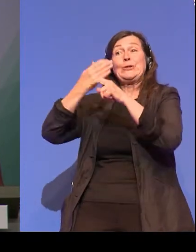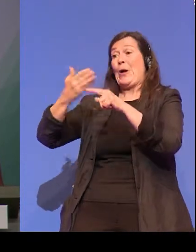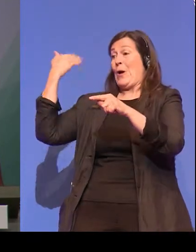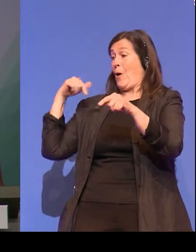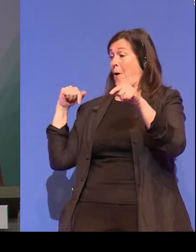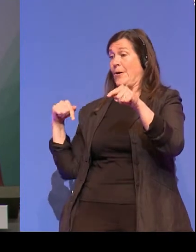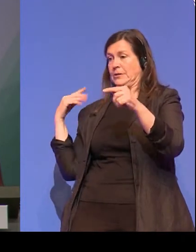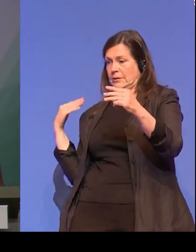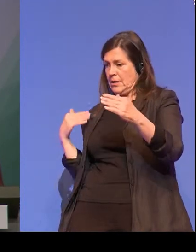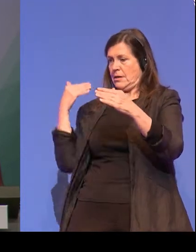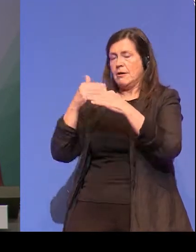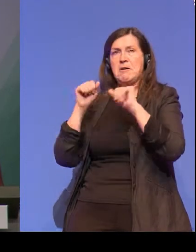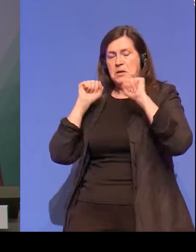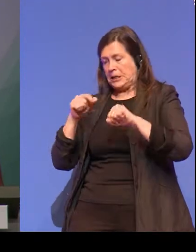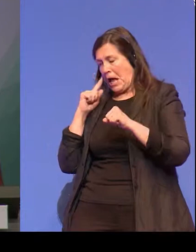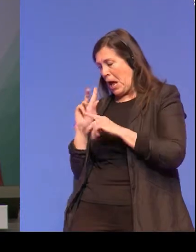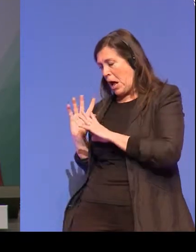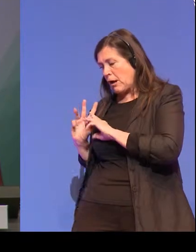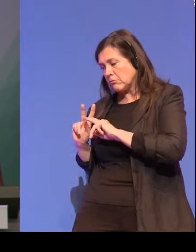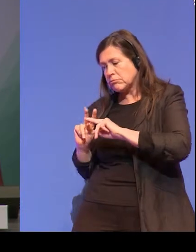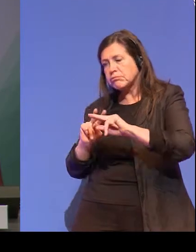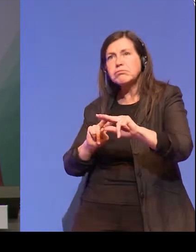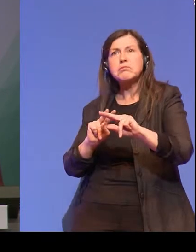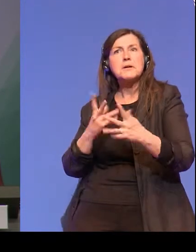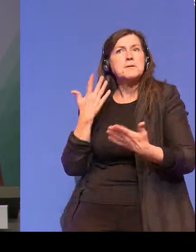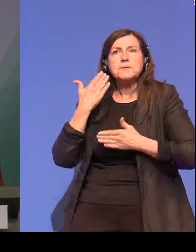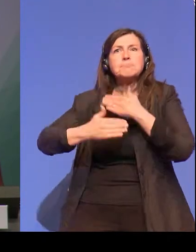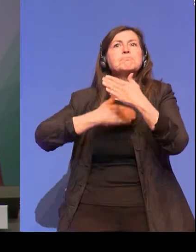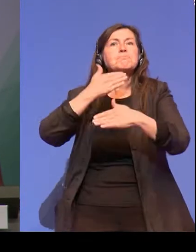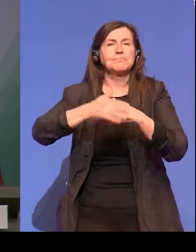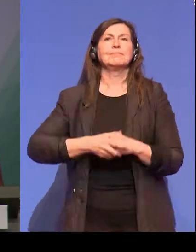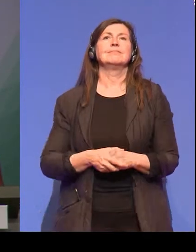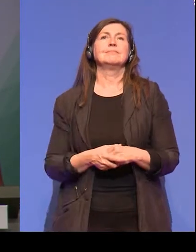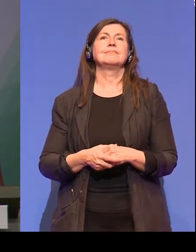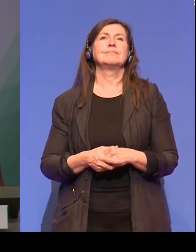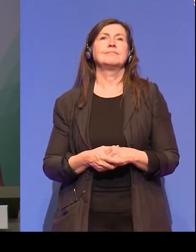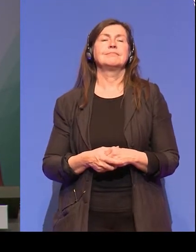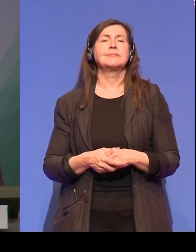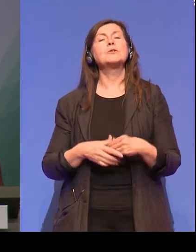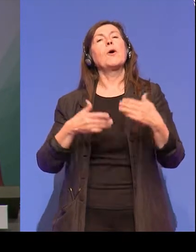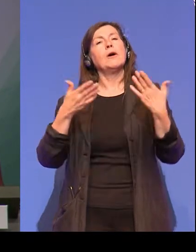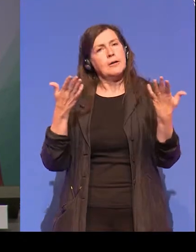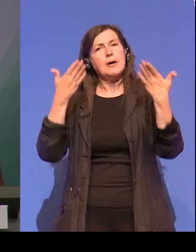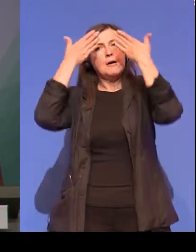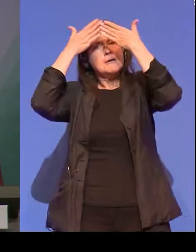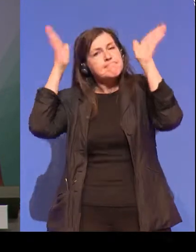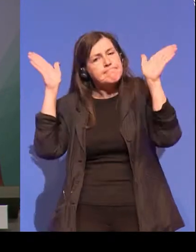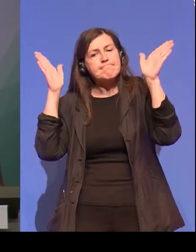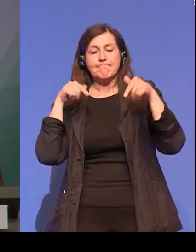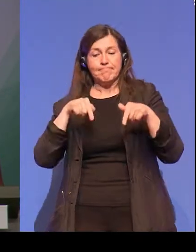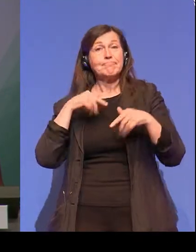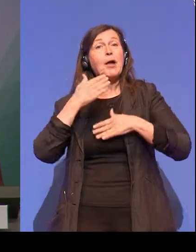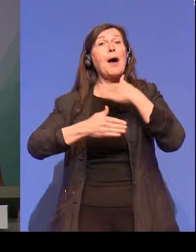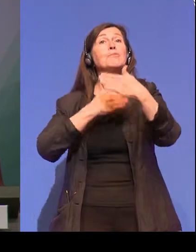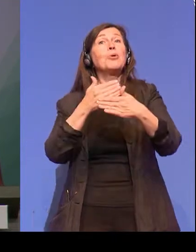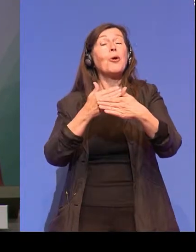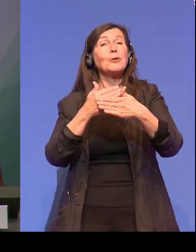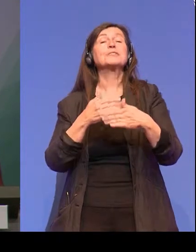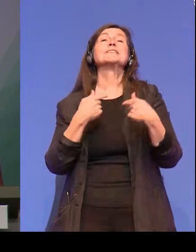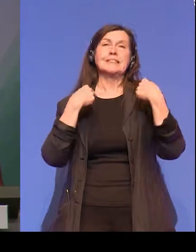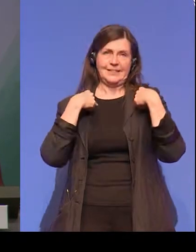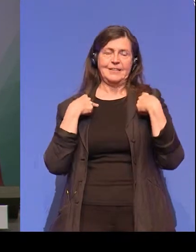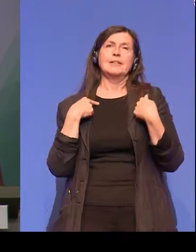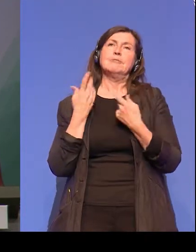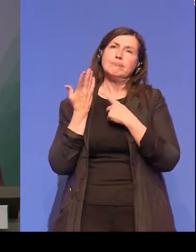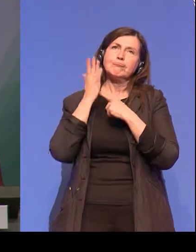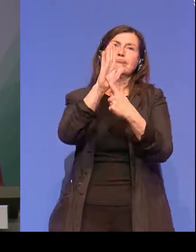esprit, chers amis, mesdames et messieurs, je vous souhaite, au nom du gouvernement suisse, une